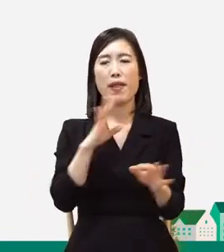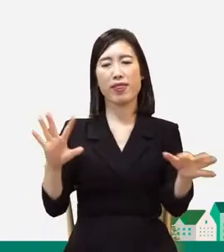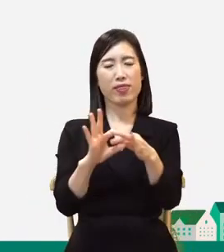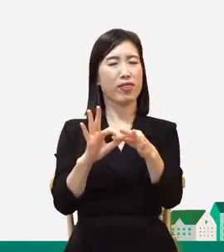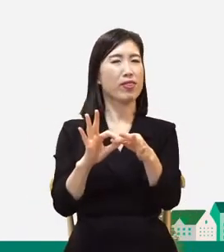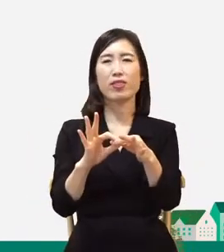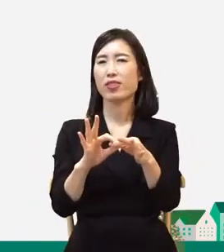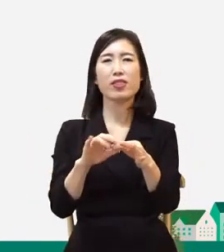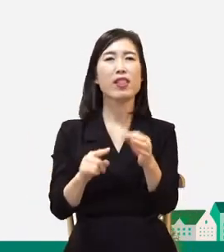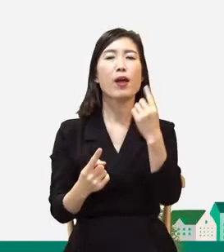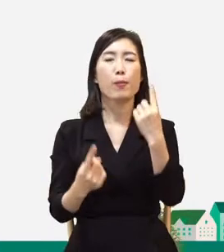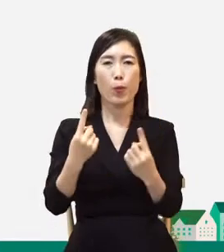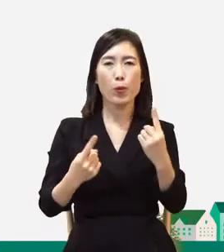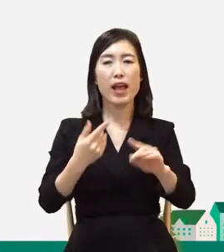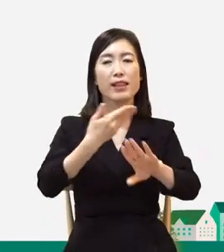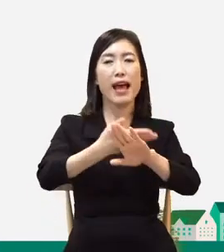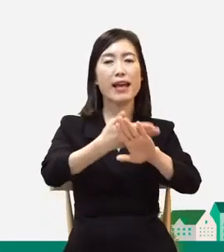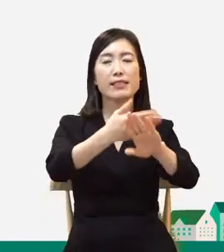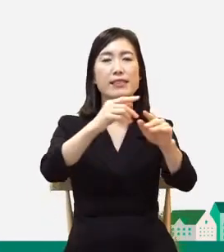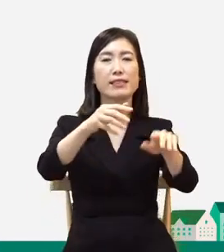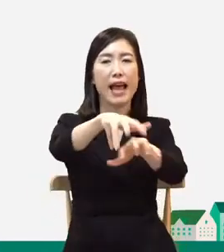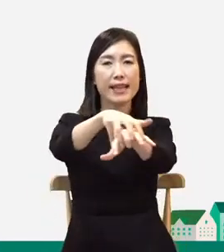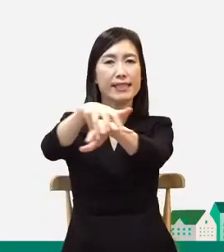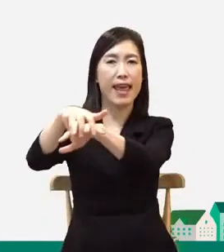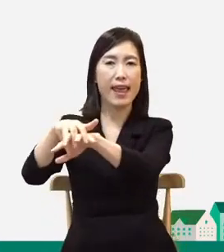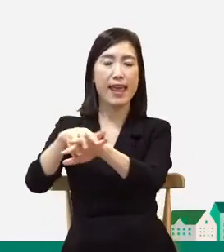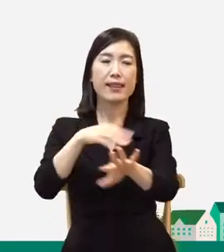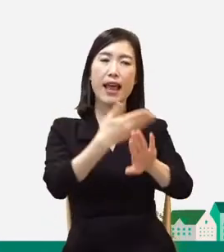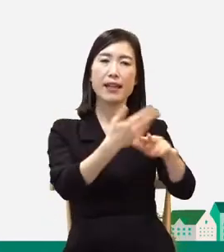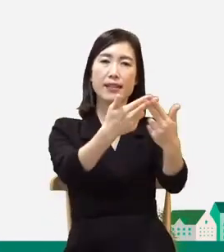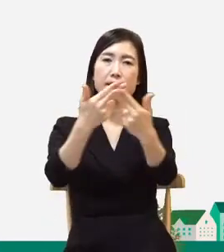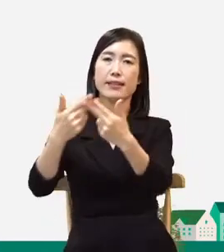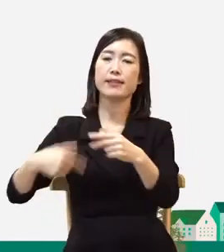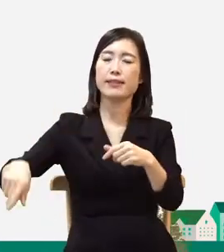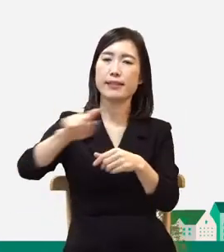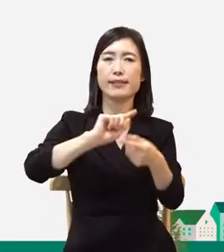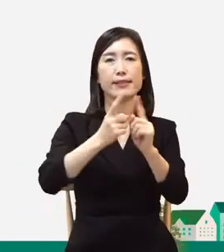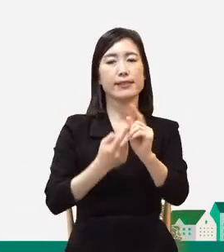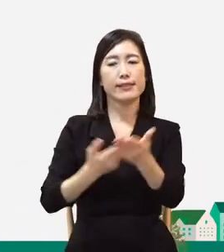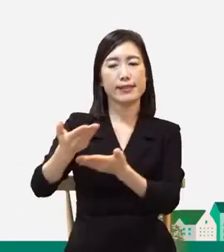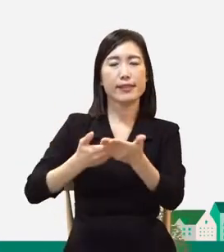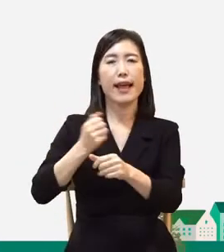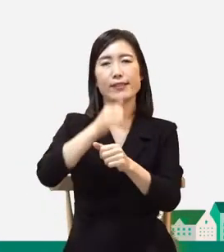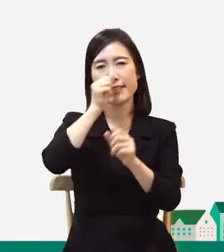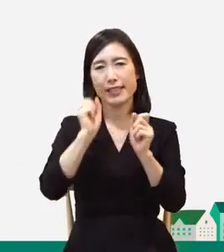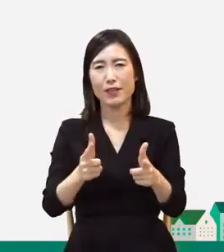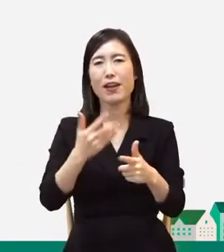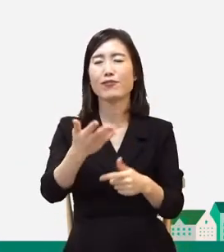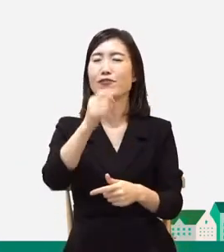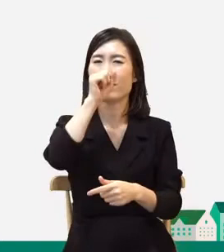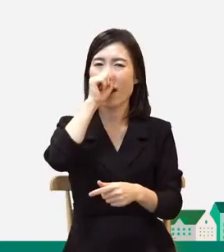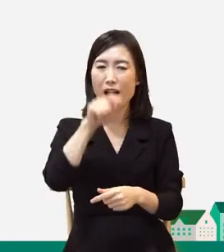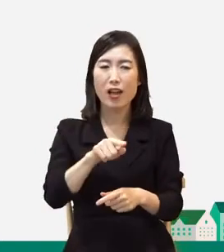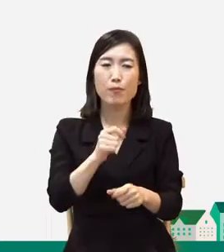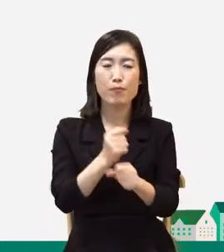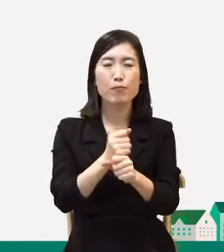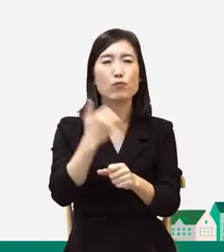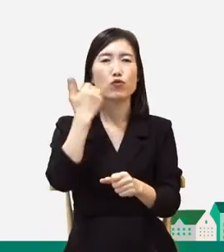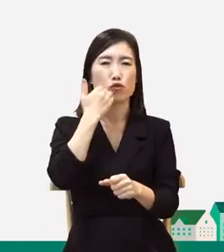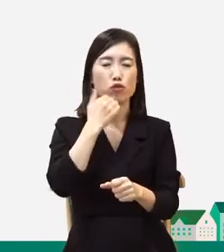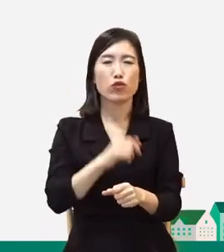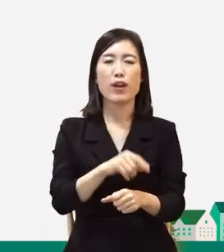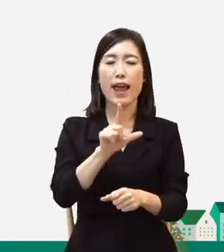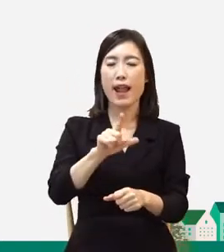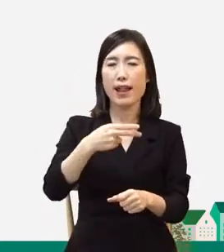주민들하고도 좀 자연스럽게 스킨십 할 수 있는 공간들이 많이 필요한데 이런 것들은 LH가